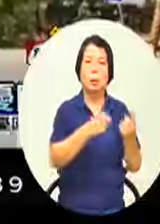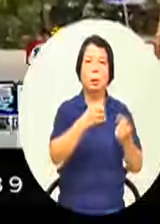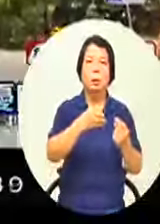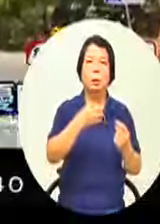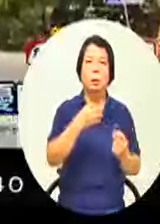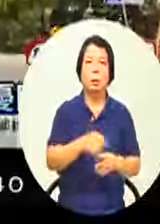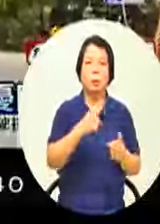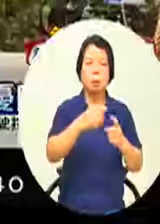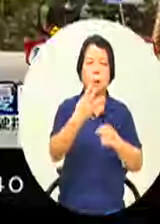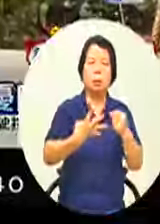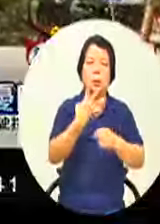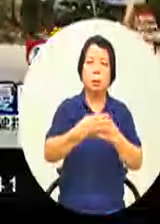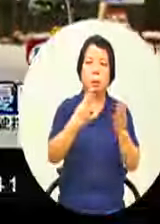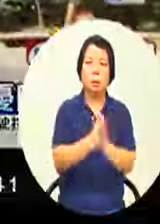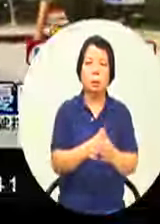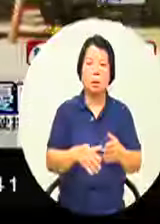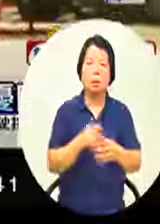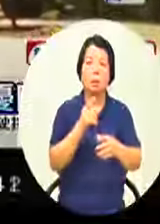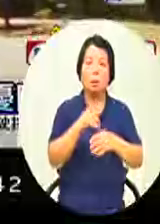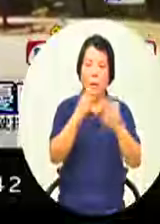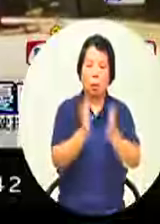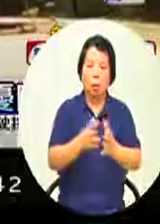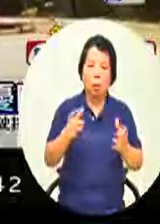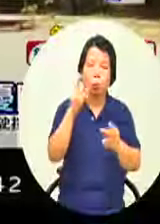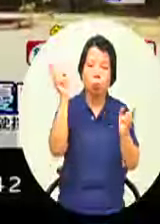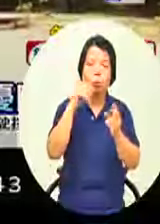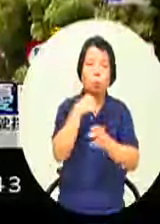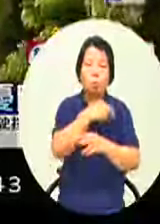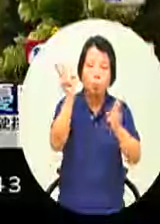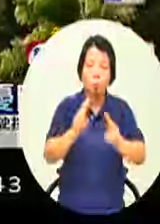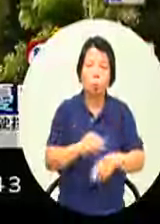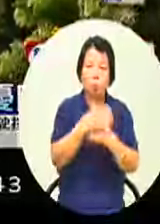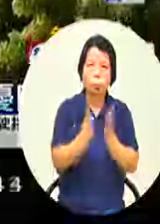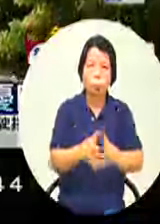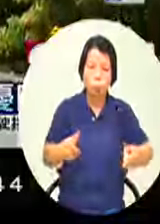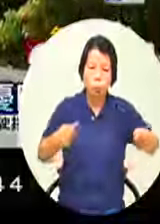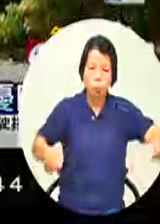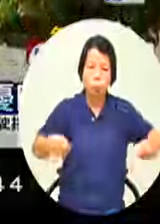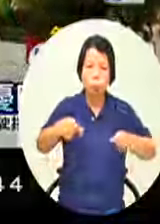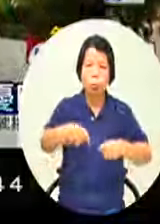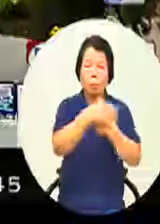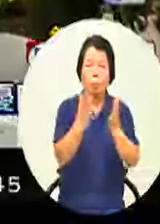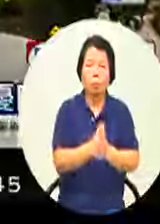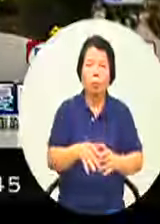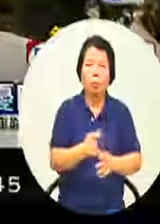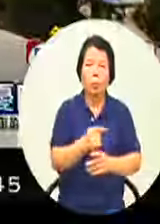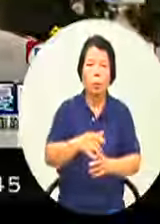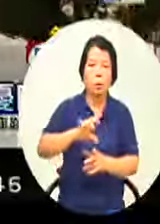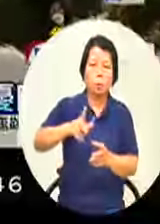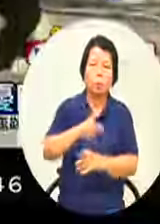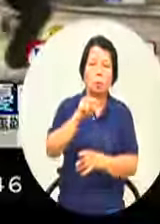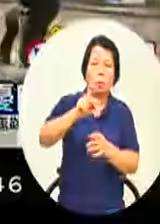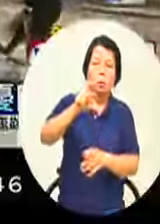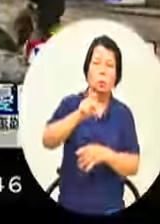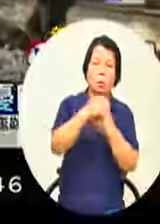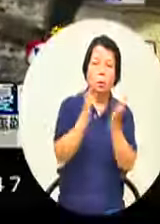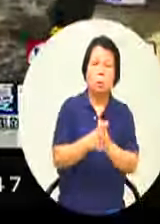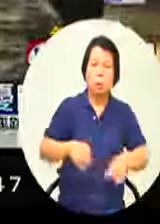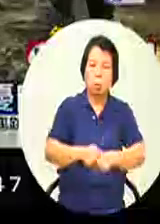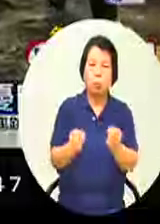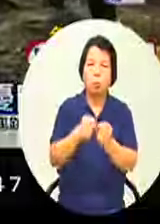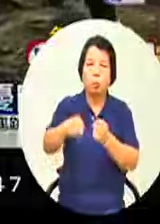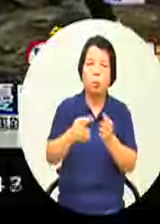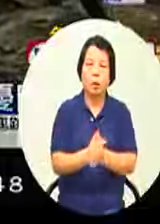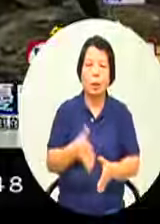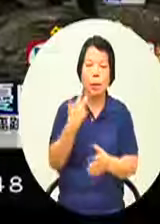104年9月18号，中林路台电前盾工程坍塌，出现长50公尺、宽5公尺、半个人高超大坑洞，甚至发生漏油